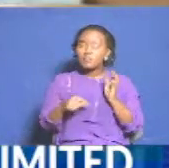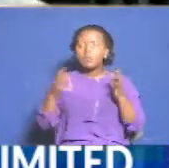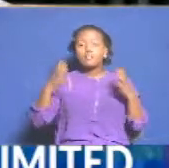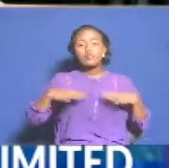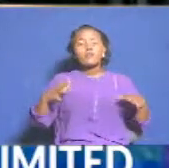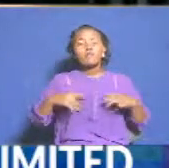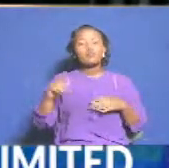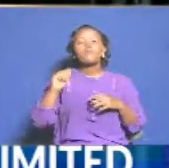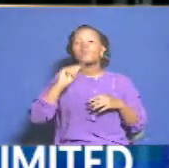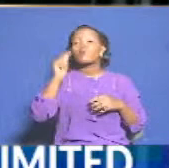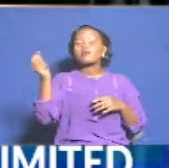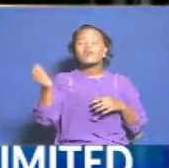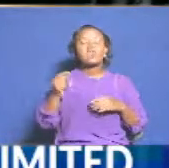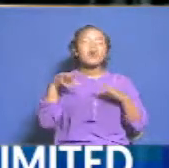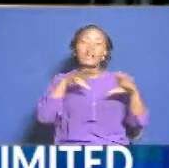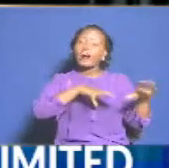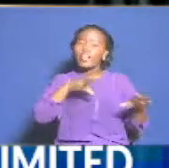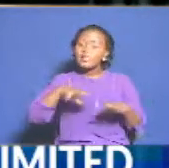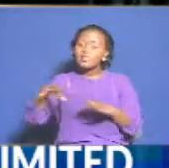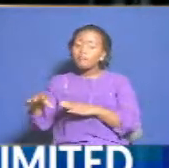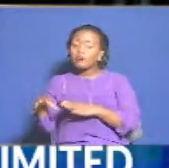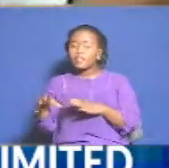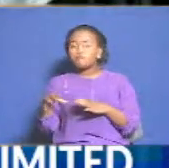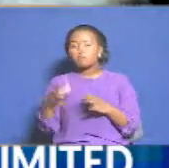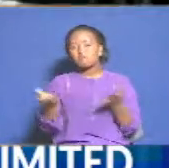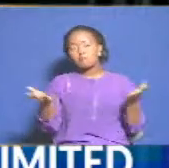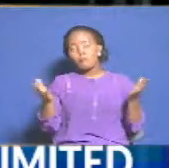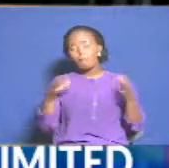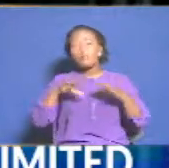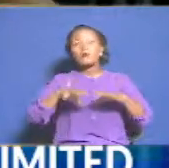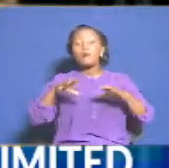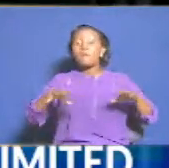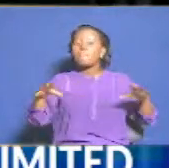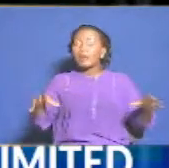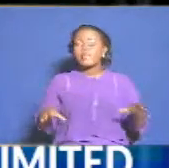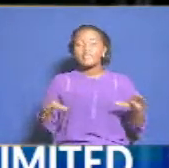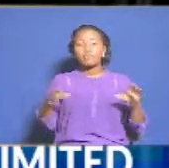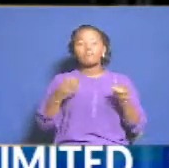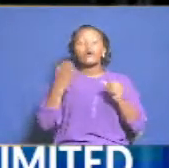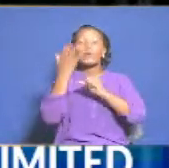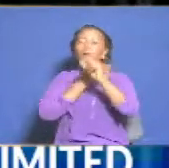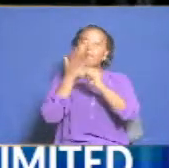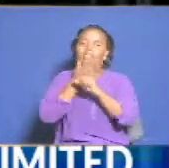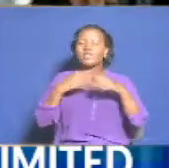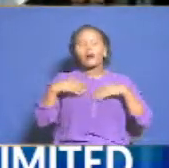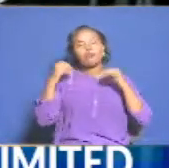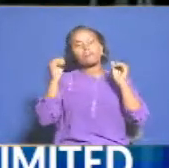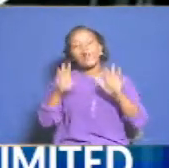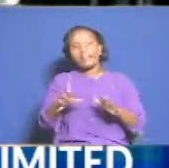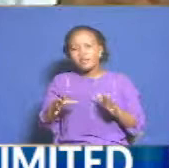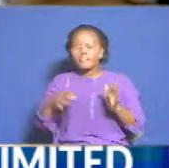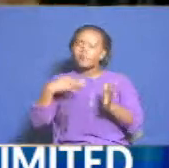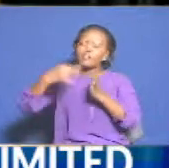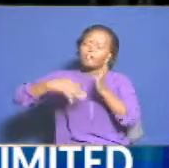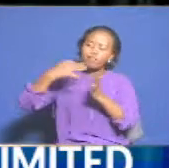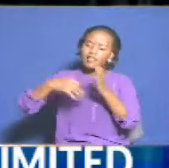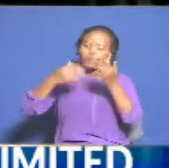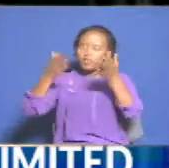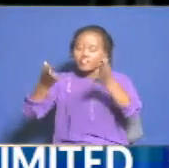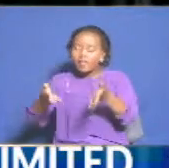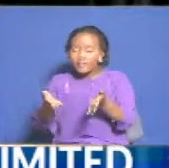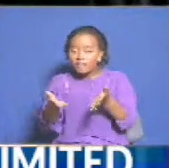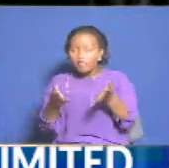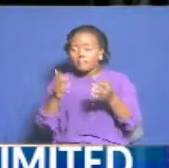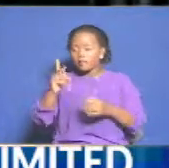wamekosa soko ya nyama yao. Na bado tuko na kiwanda hapa. wanajeshi wameingia huko